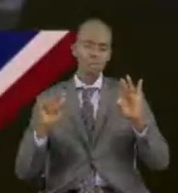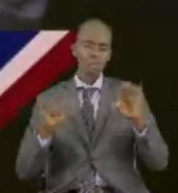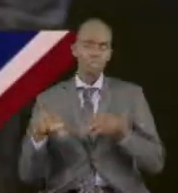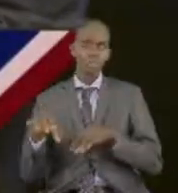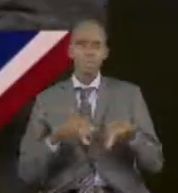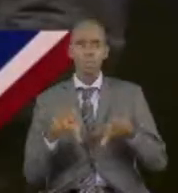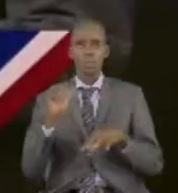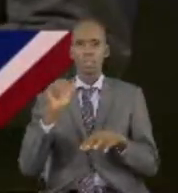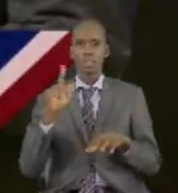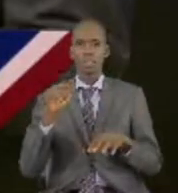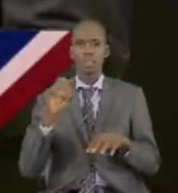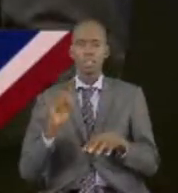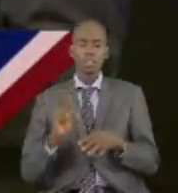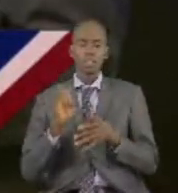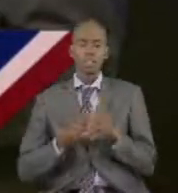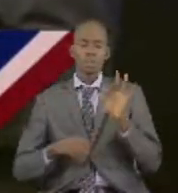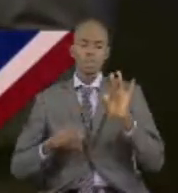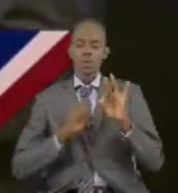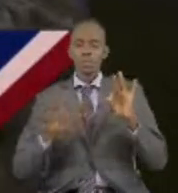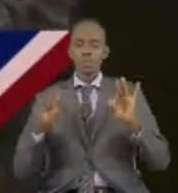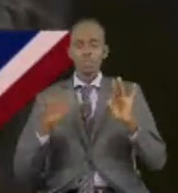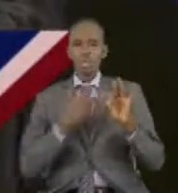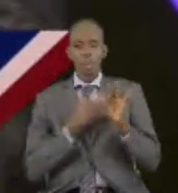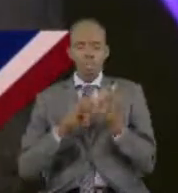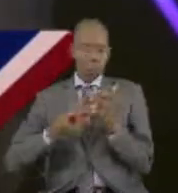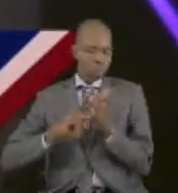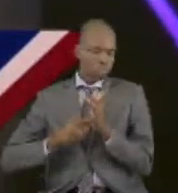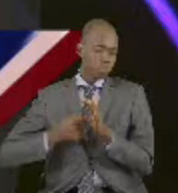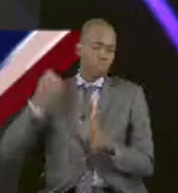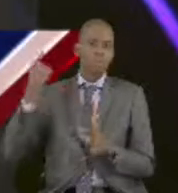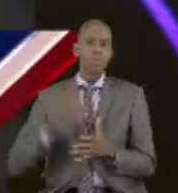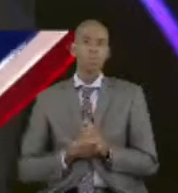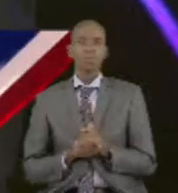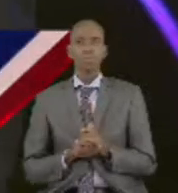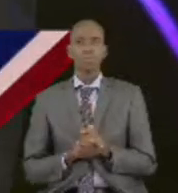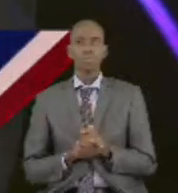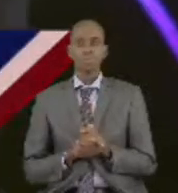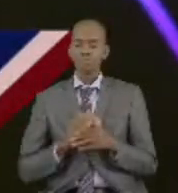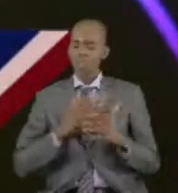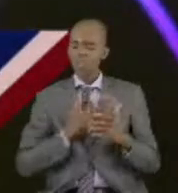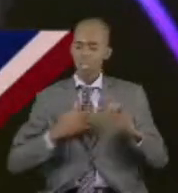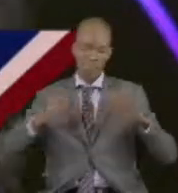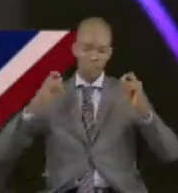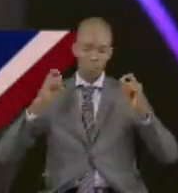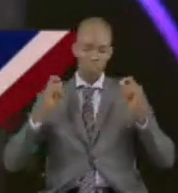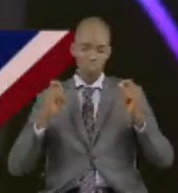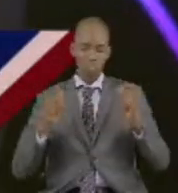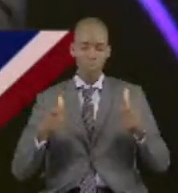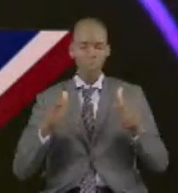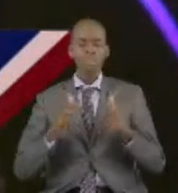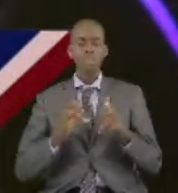Acte chapitre 9. Verset 20. Acte chapitre 9, verset 20. Et